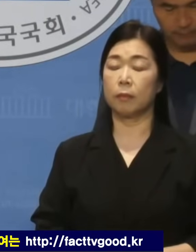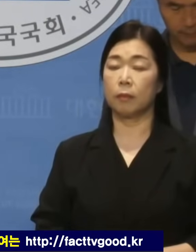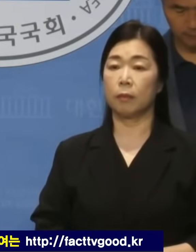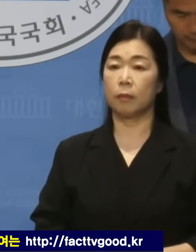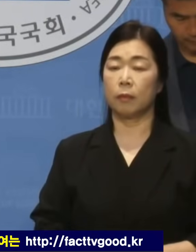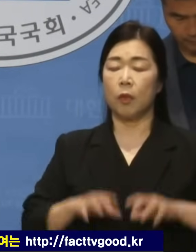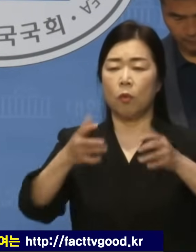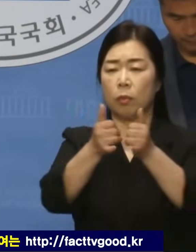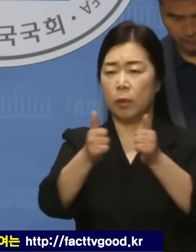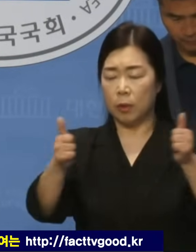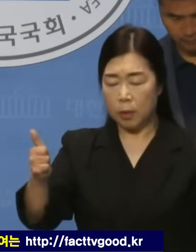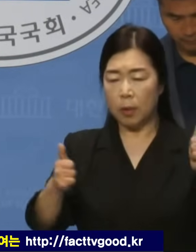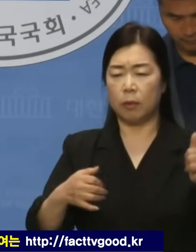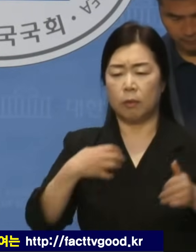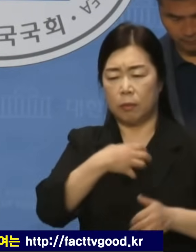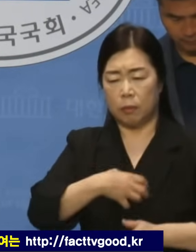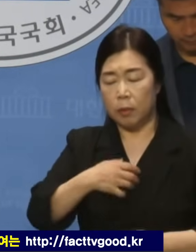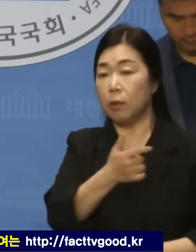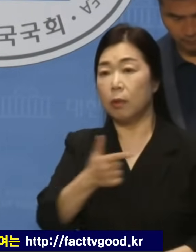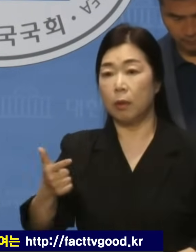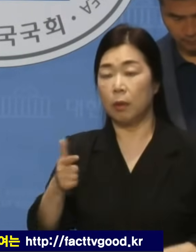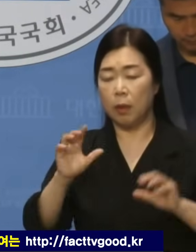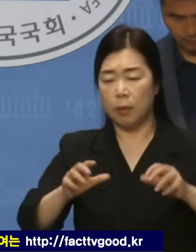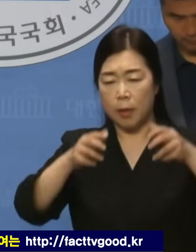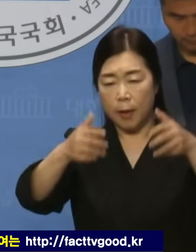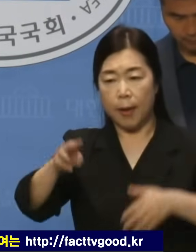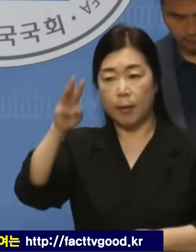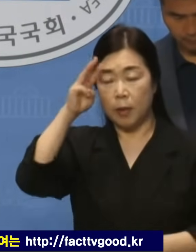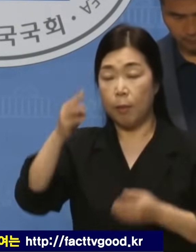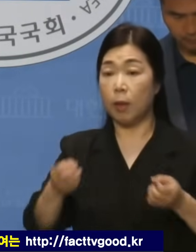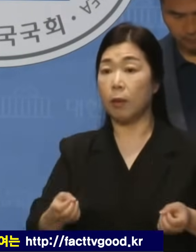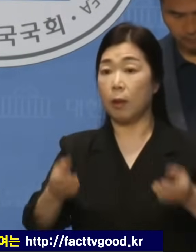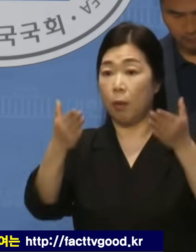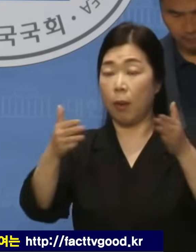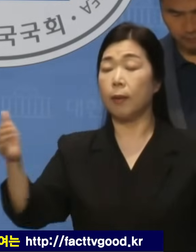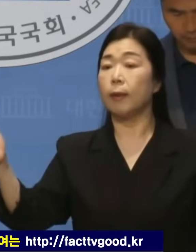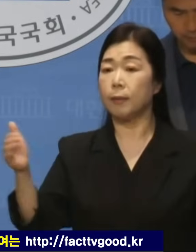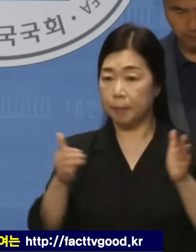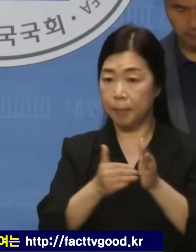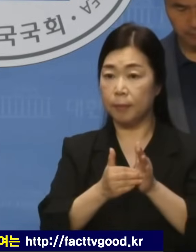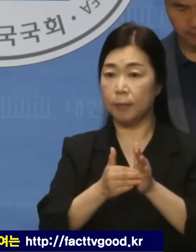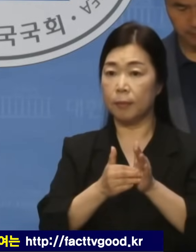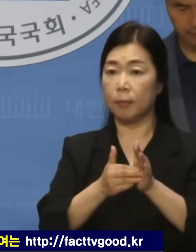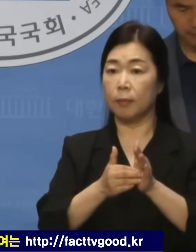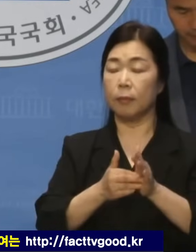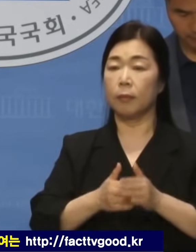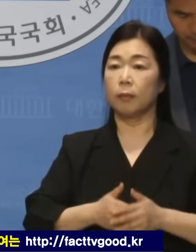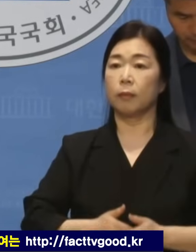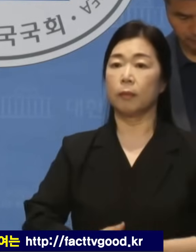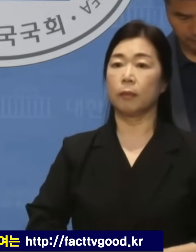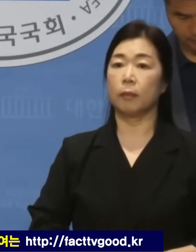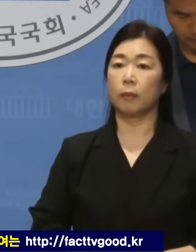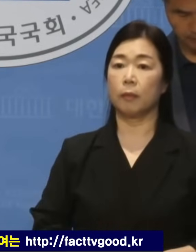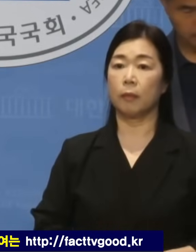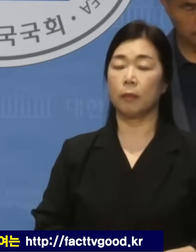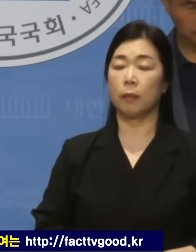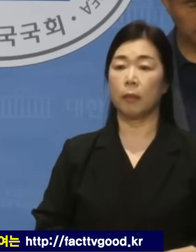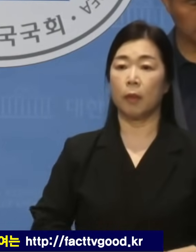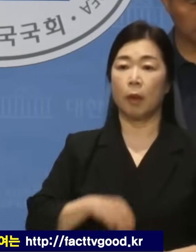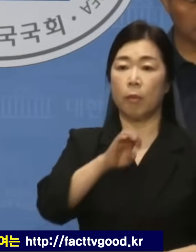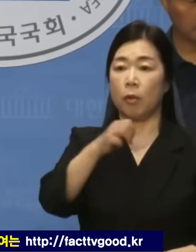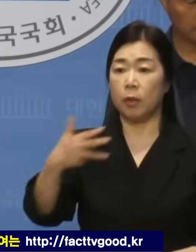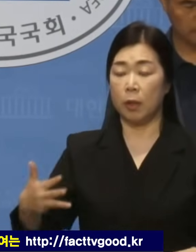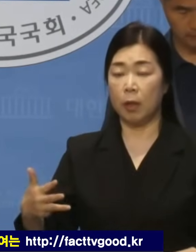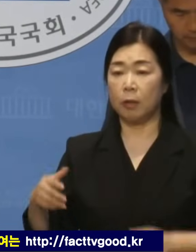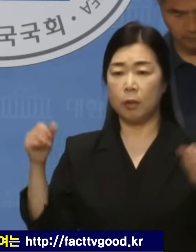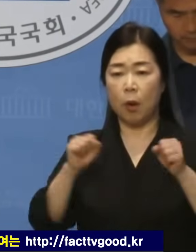많은 국민 여러분의 우려 속에 세계의 젠버리 대회가 종료되었습니다. 평창 동계올림픽에